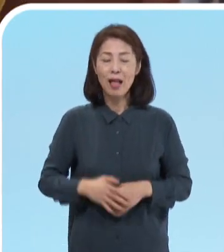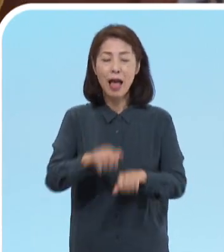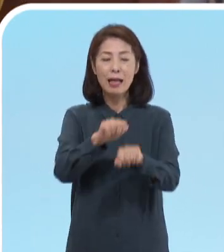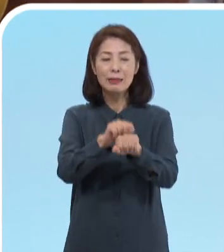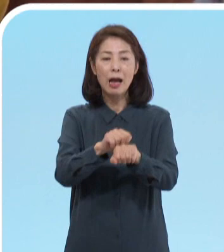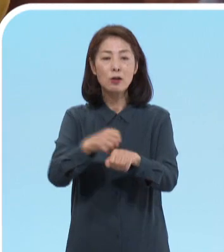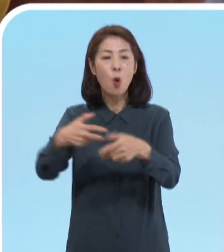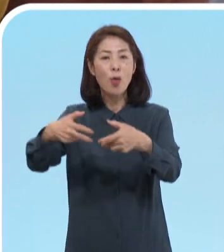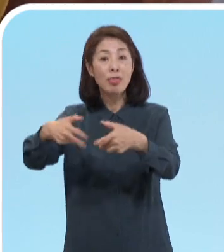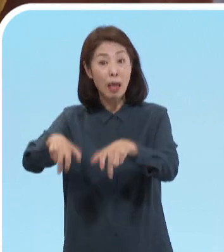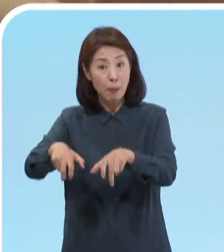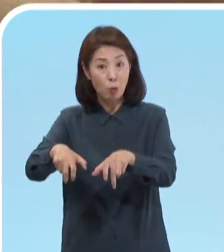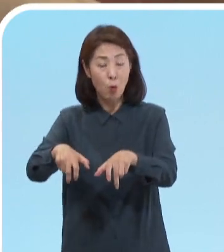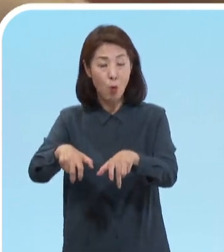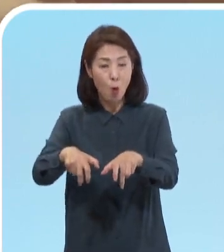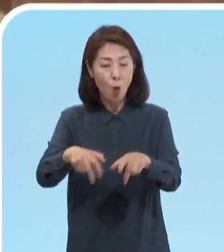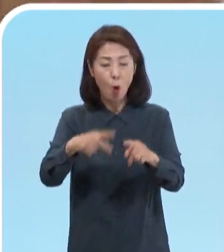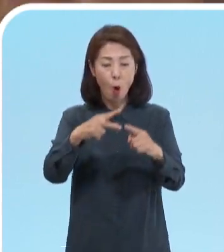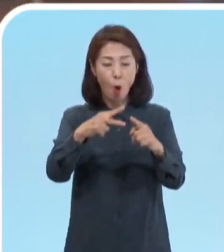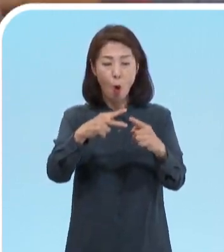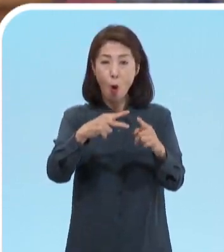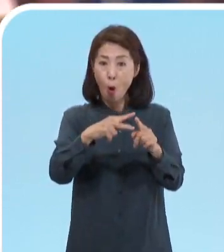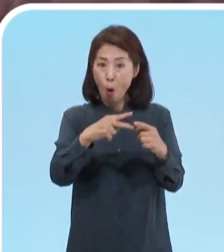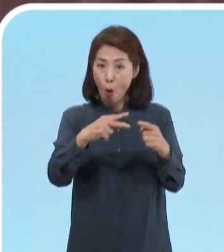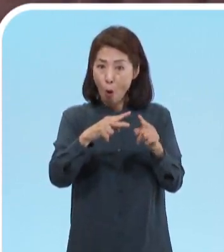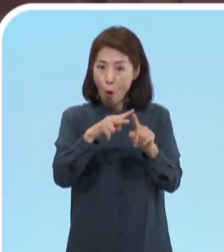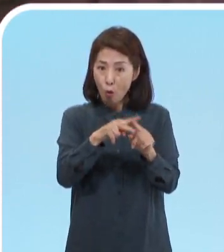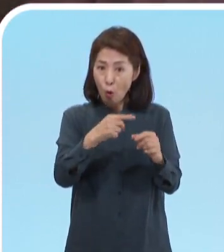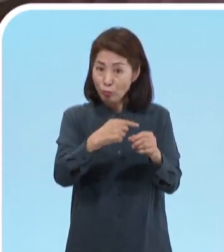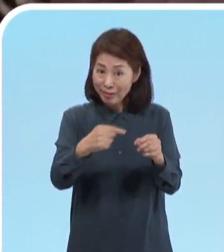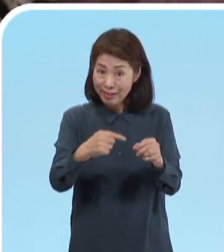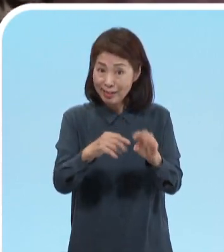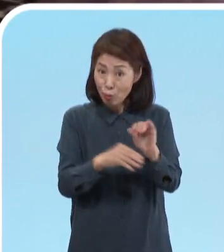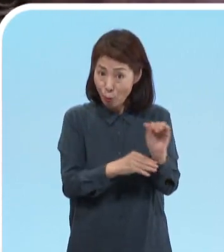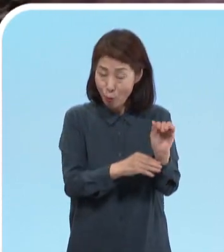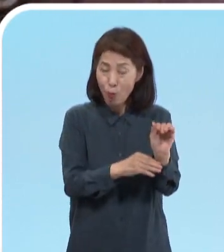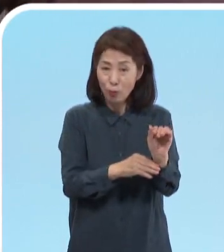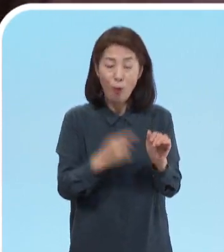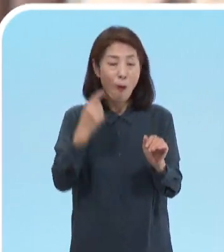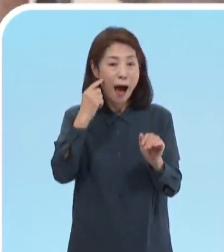卵、小麦粉、蜂蜜で生地を作っていきます。